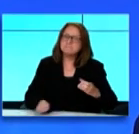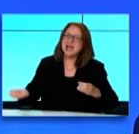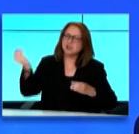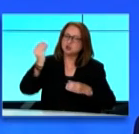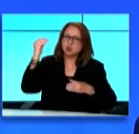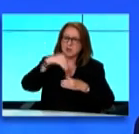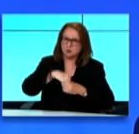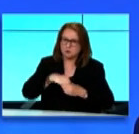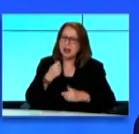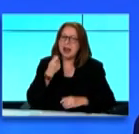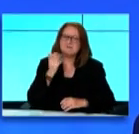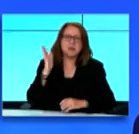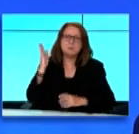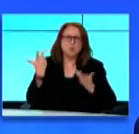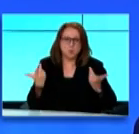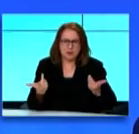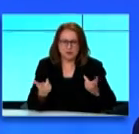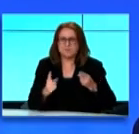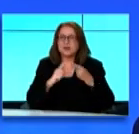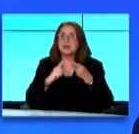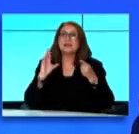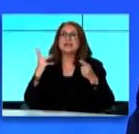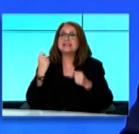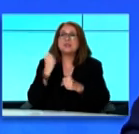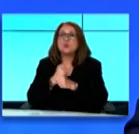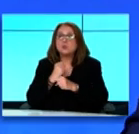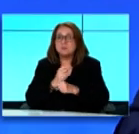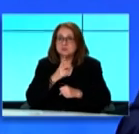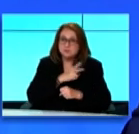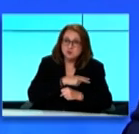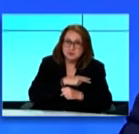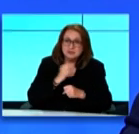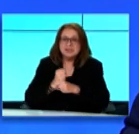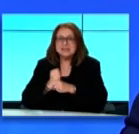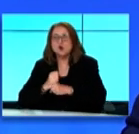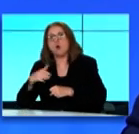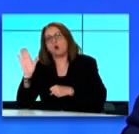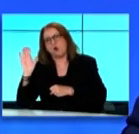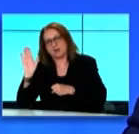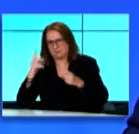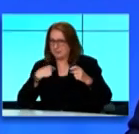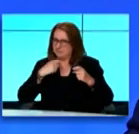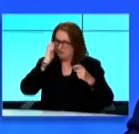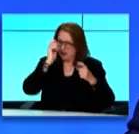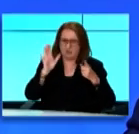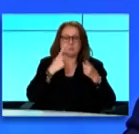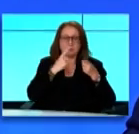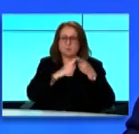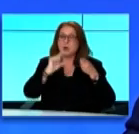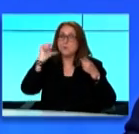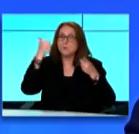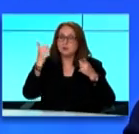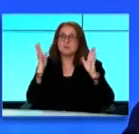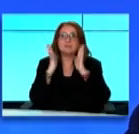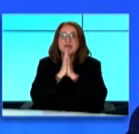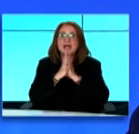της πολιτικής προστασίας καθαρίστηκαν 19 οικισμοί και κοινότητες